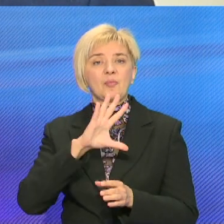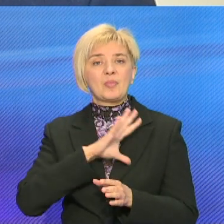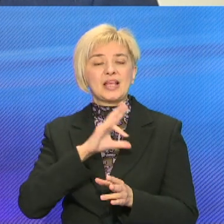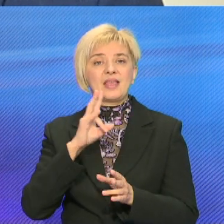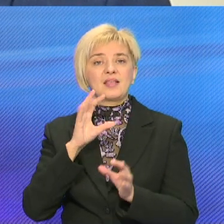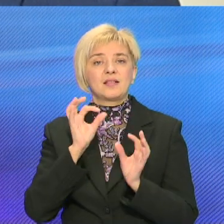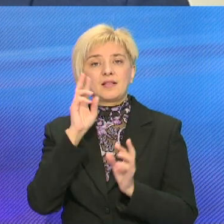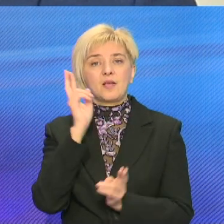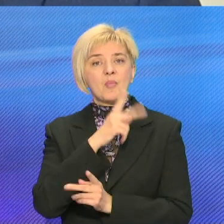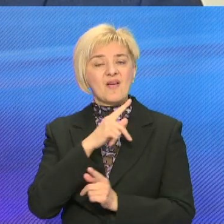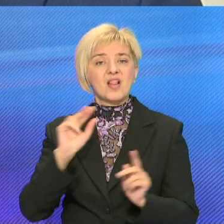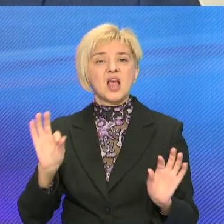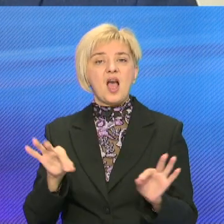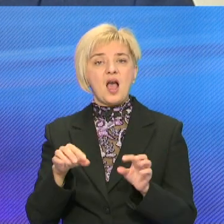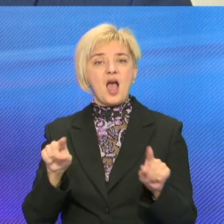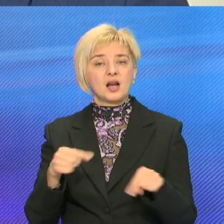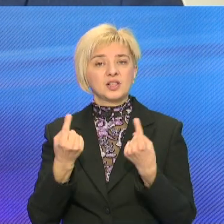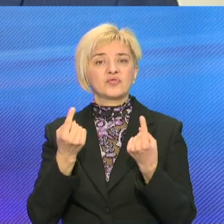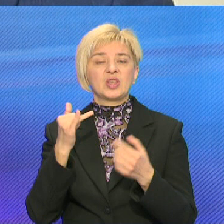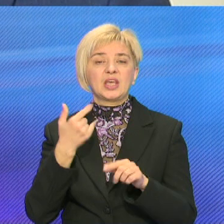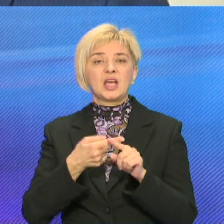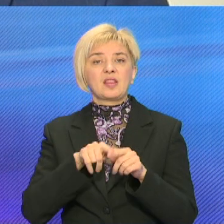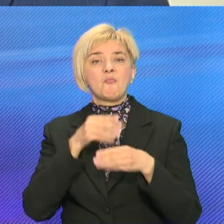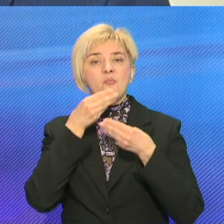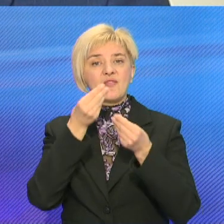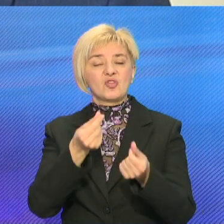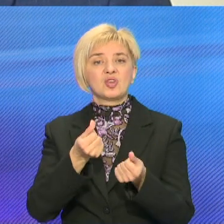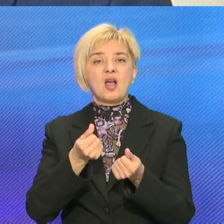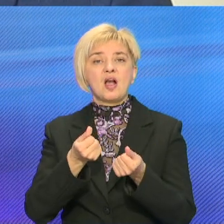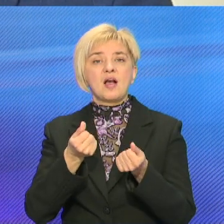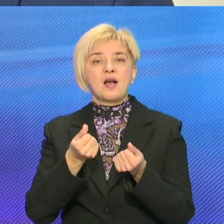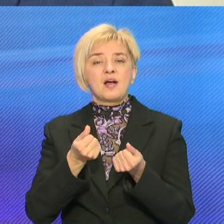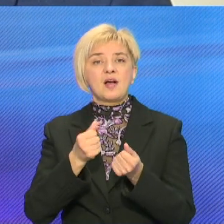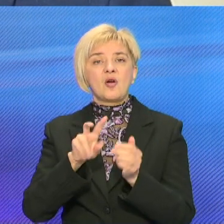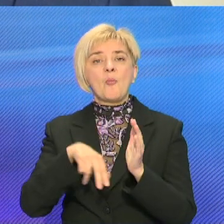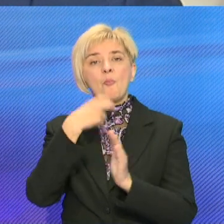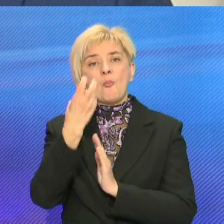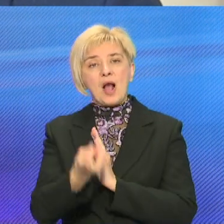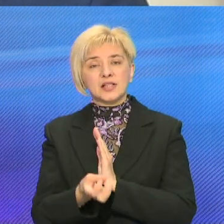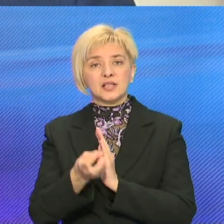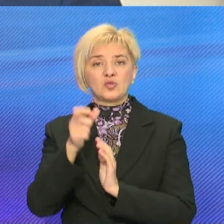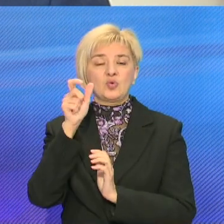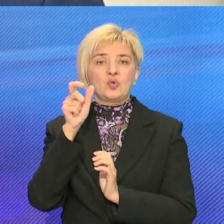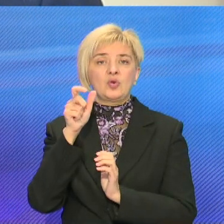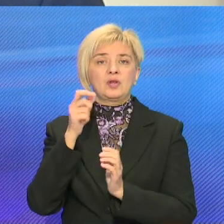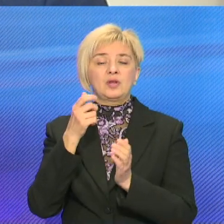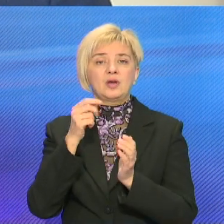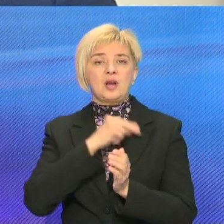организованы, и, соответственно, это приводит как раз к падению работников, допустим, той же высоты. Хочется отметить,